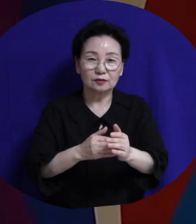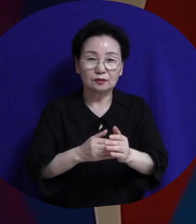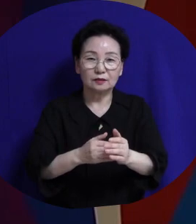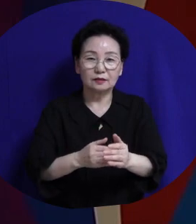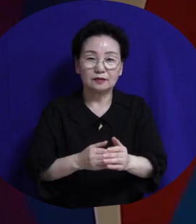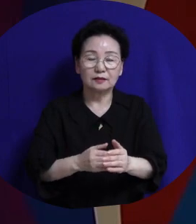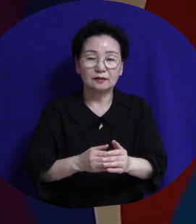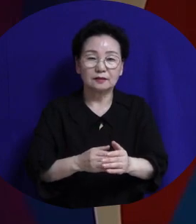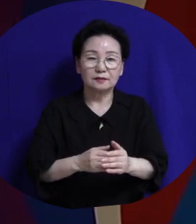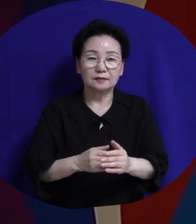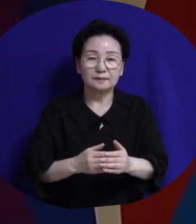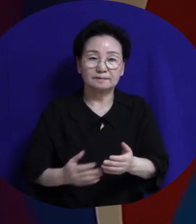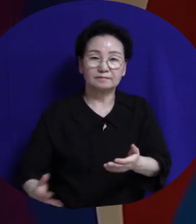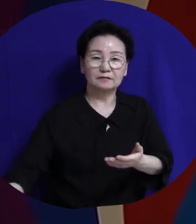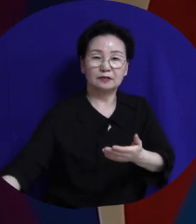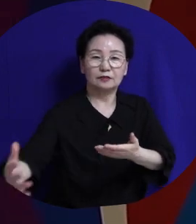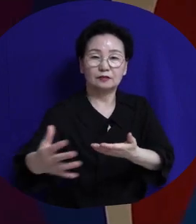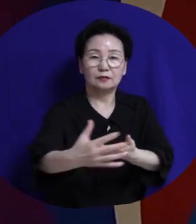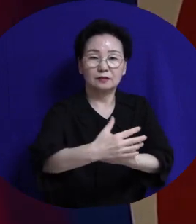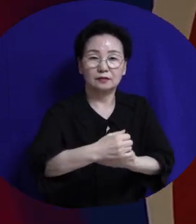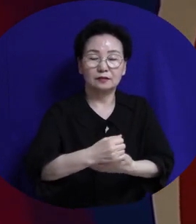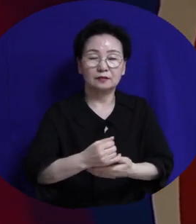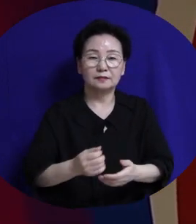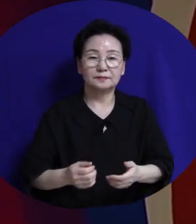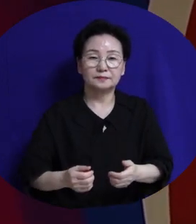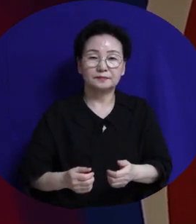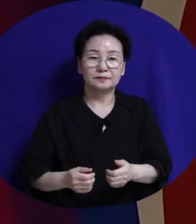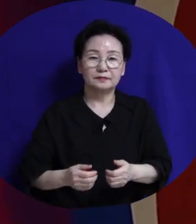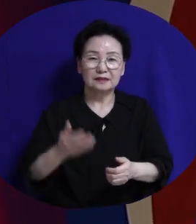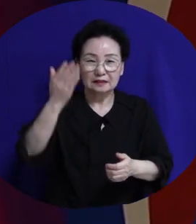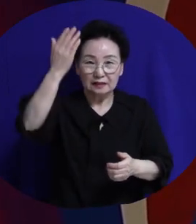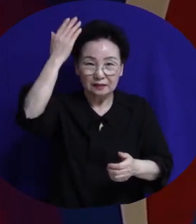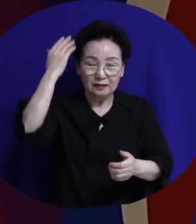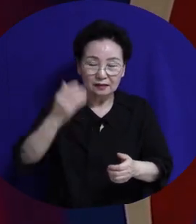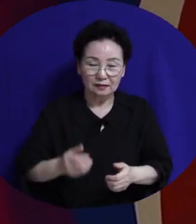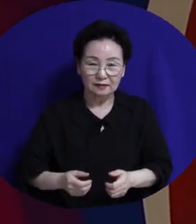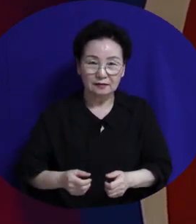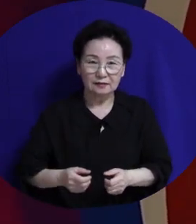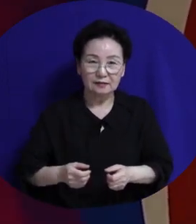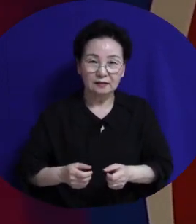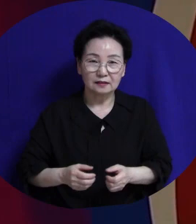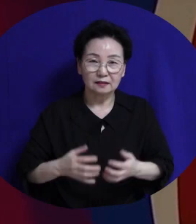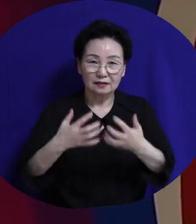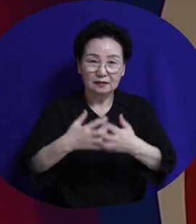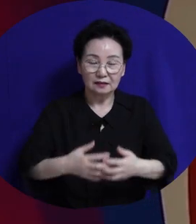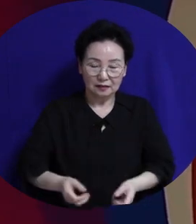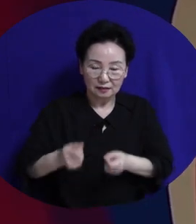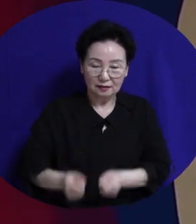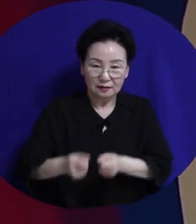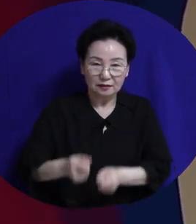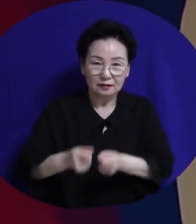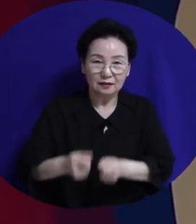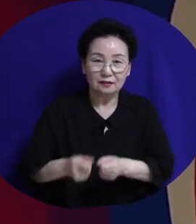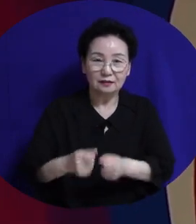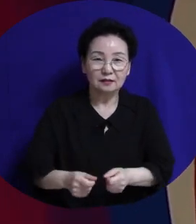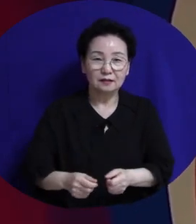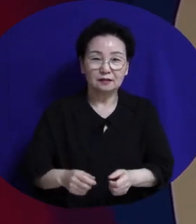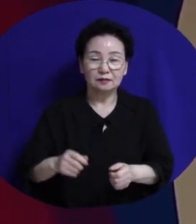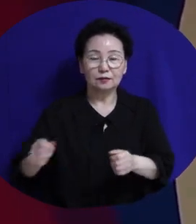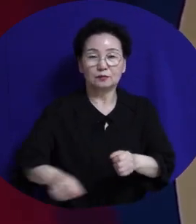자녀로 살았어요. 그전에는 여름에 달고기가 있었어요. 이렇게 그 다음에 발랑기가 있었어요. 그럼 기를 갖다